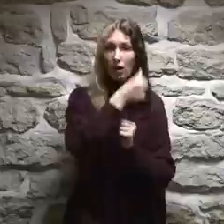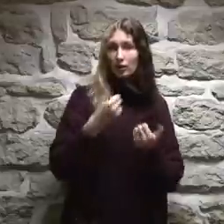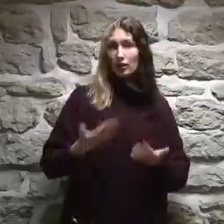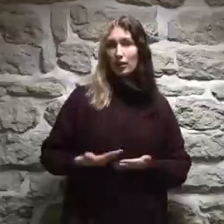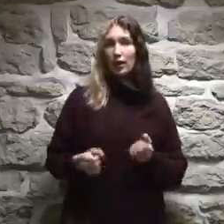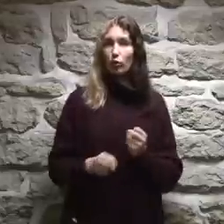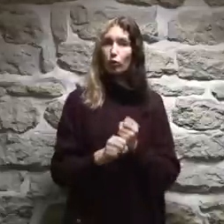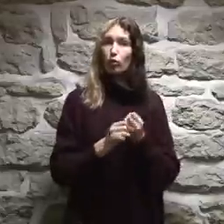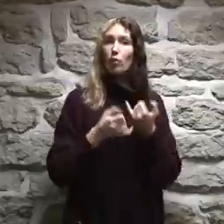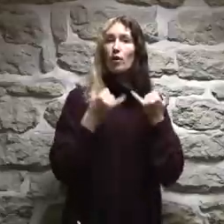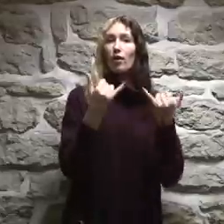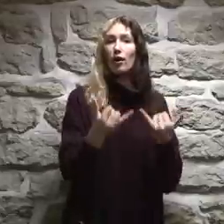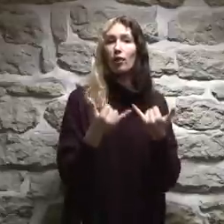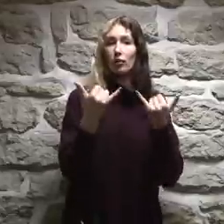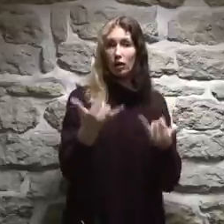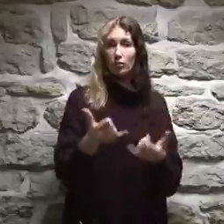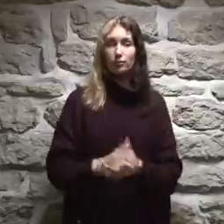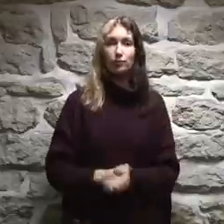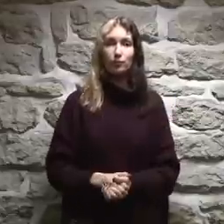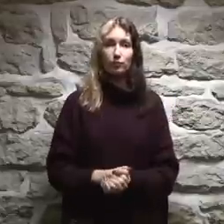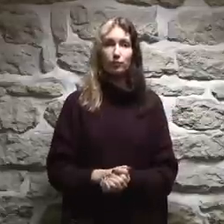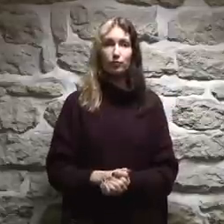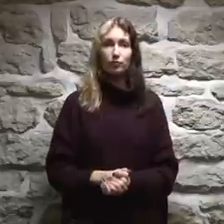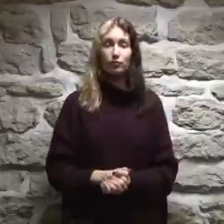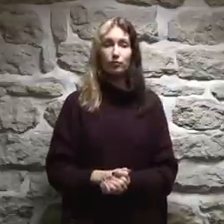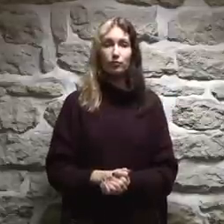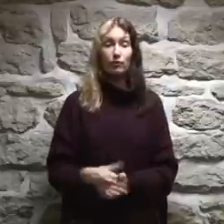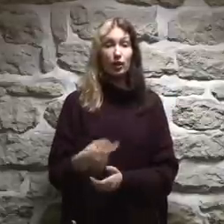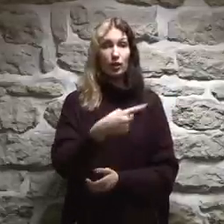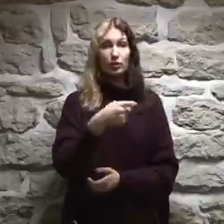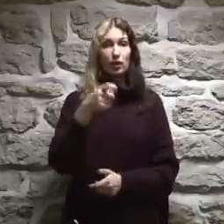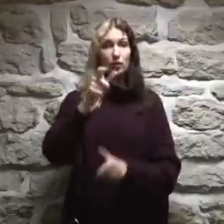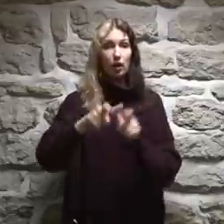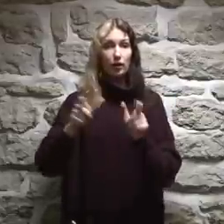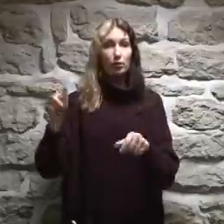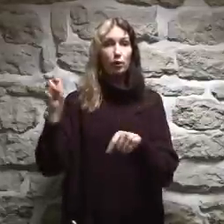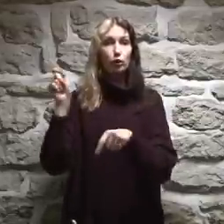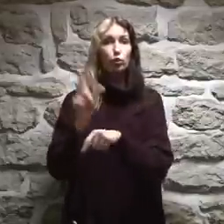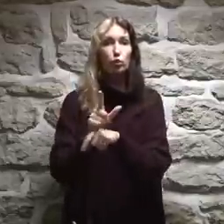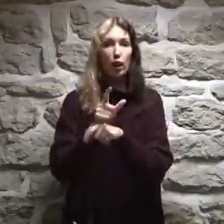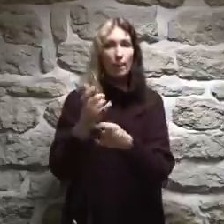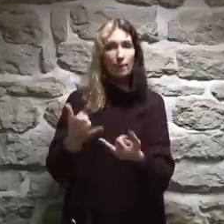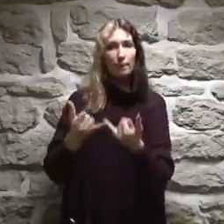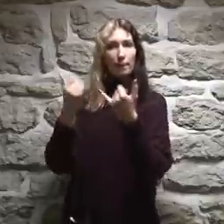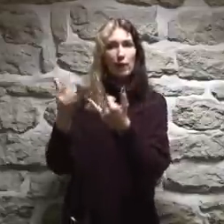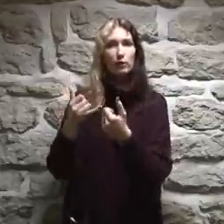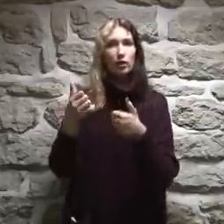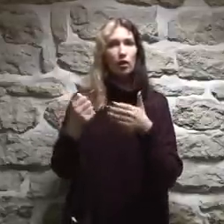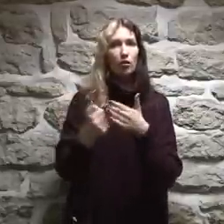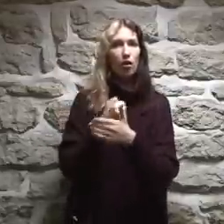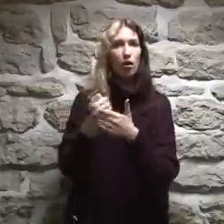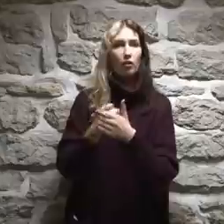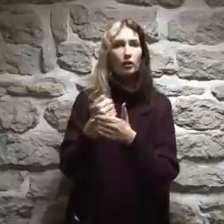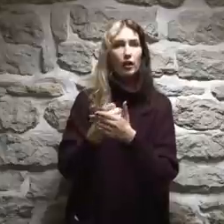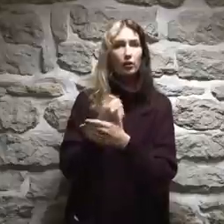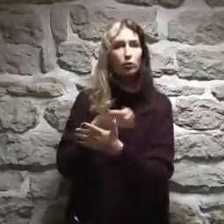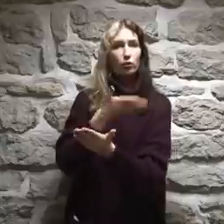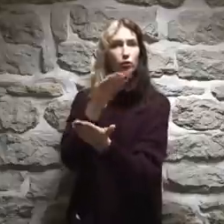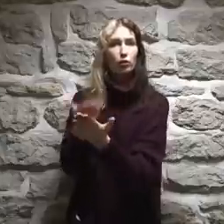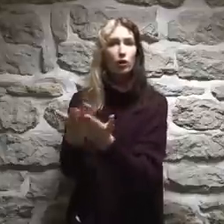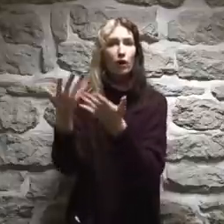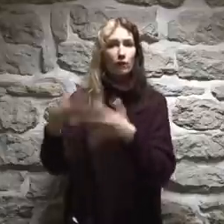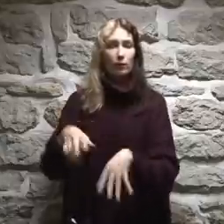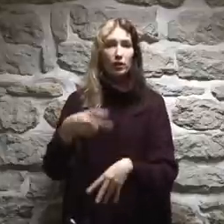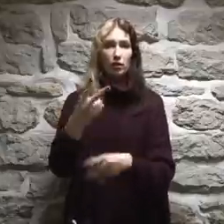elutöö preemiaid. Nimelt on üle 100 inimese nendele preemiatele esitatud ja 2 komisjoni